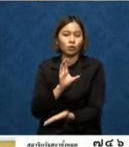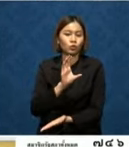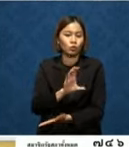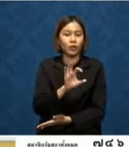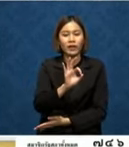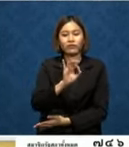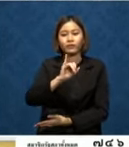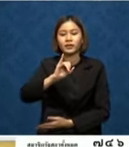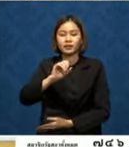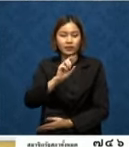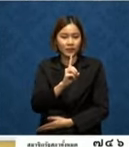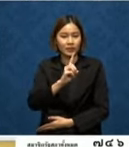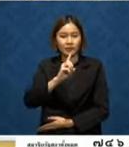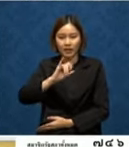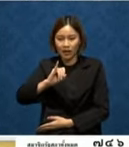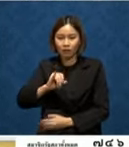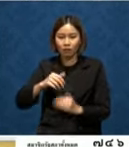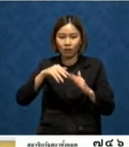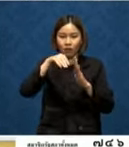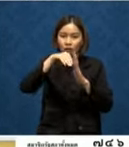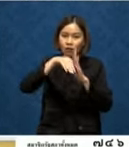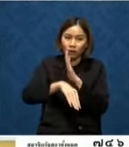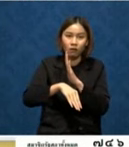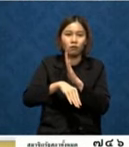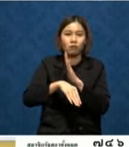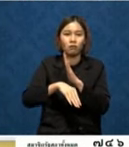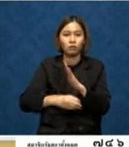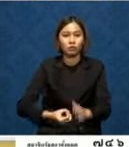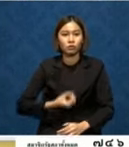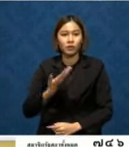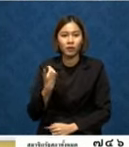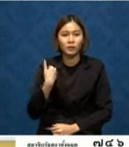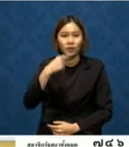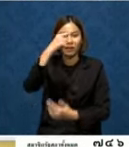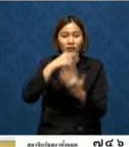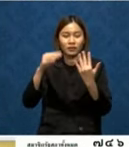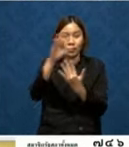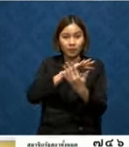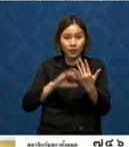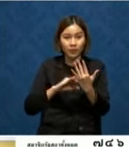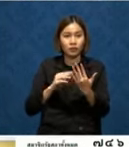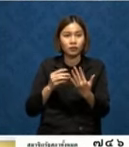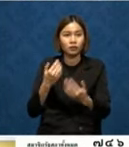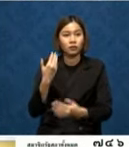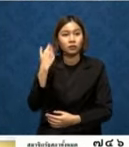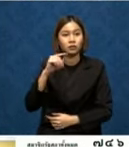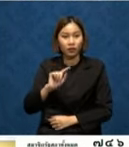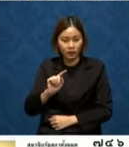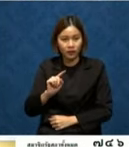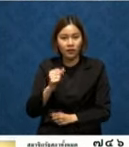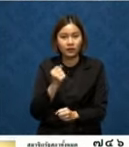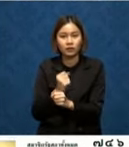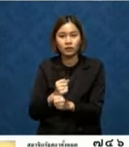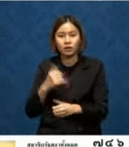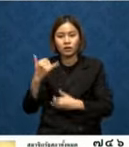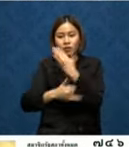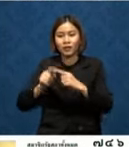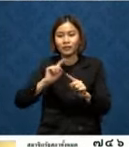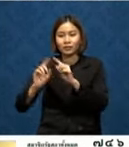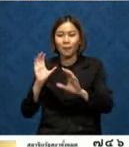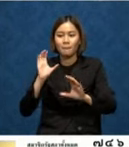sdiที่ตกต่ำอย่างน่าตกใจค่ะประเทศไทยเคยสามารถดึงดูดการลงทุนจากตลาด